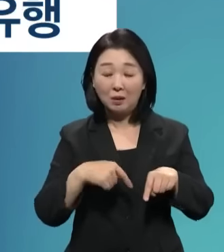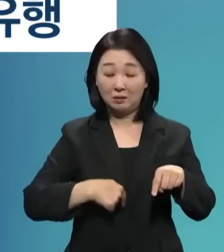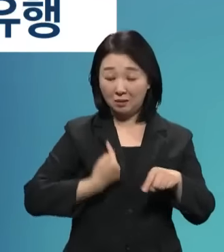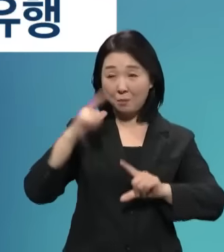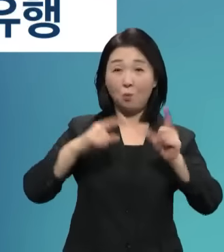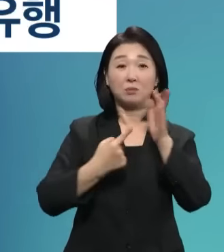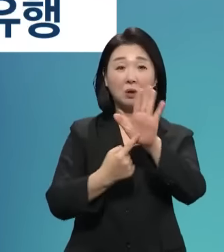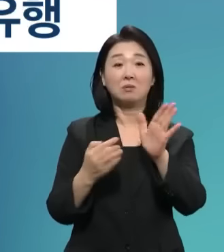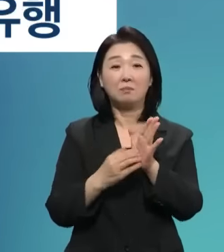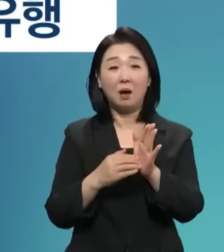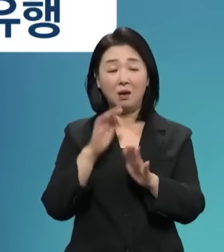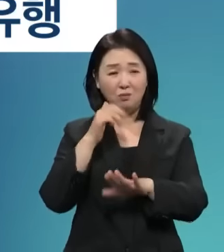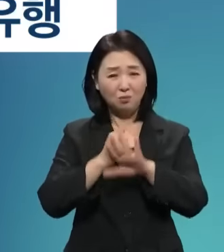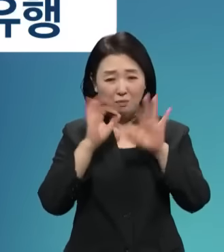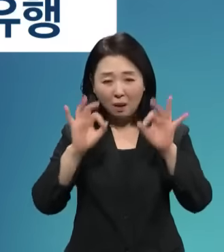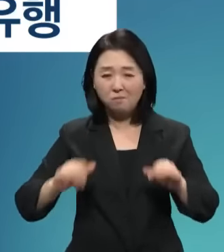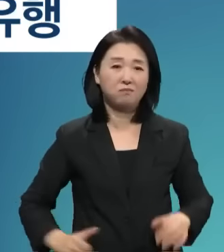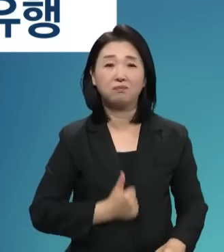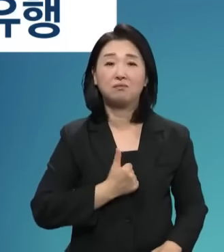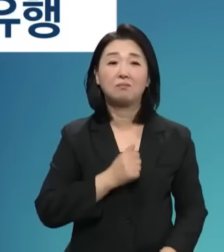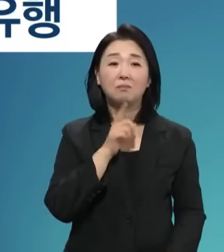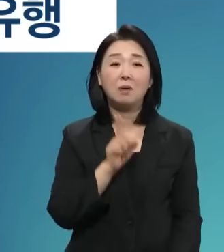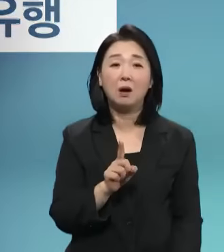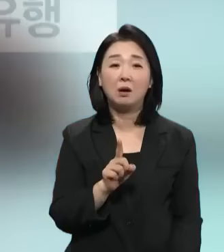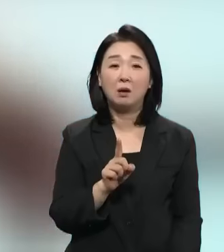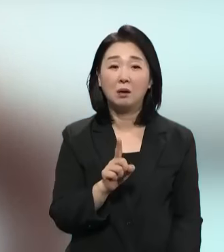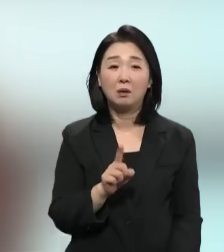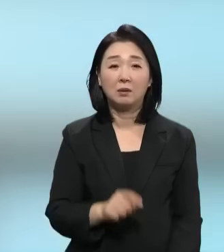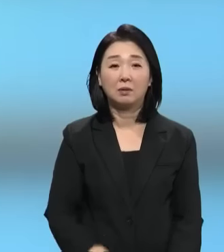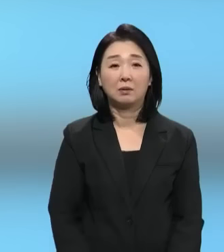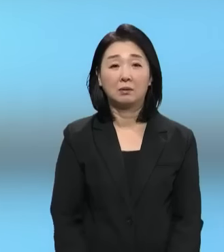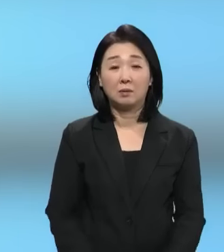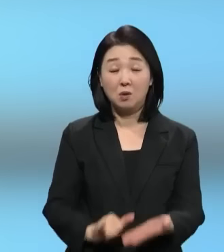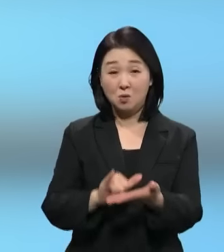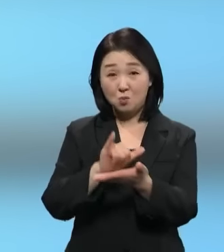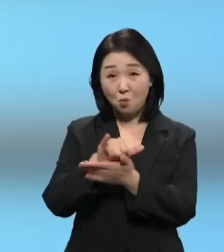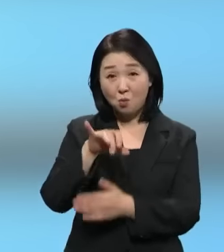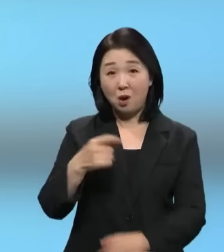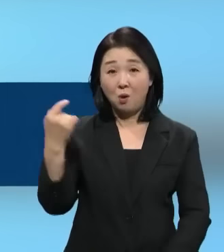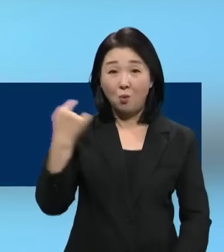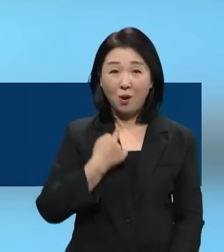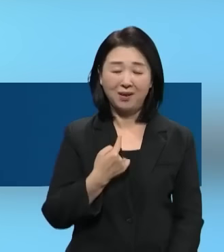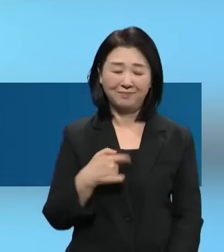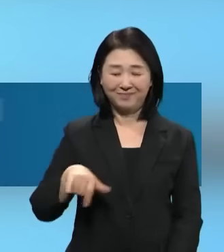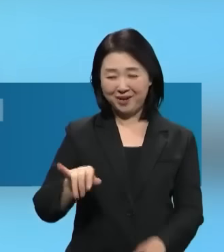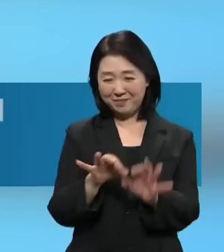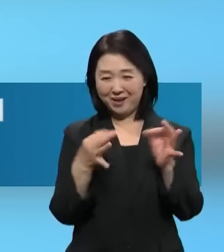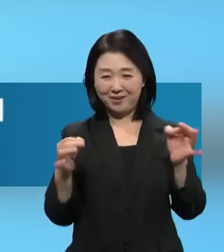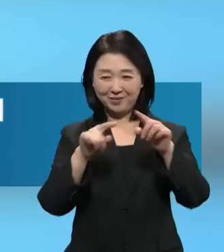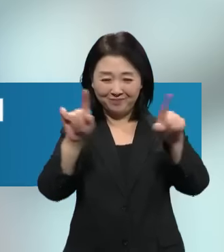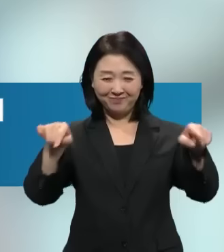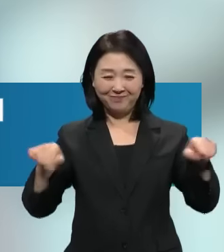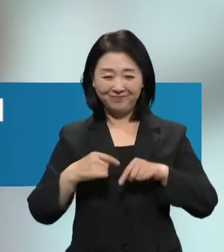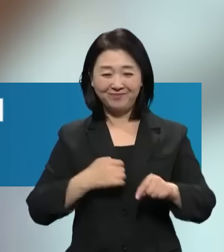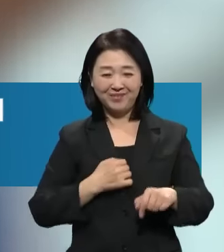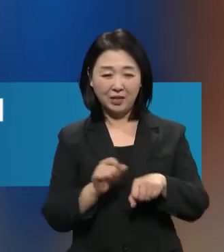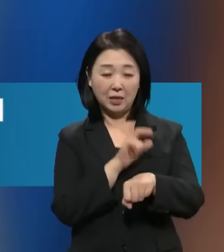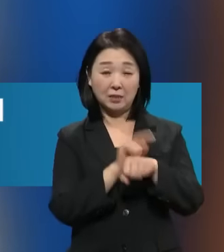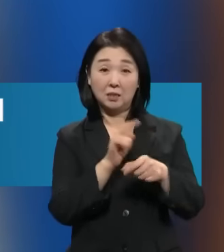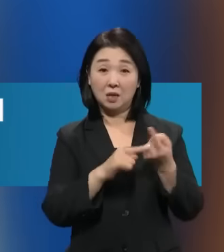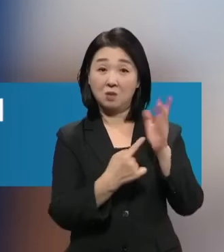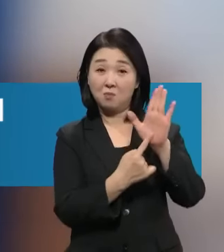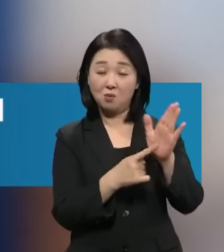건데 분노를 불러일으킨다 이런 반응도 많습니다. 공항을 찾아서 가방을 열고 트레이에 자신의 개성을